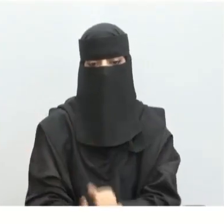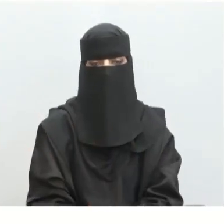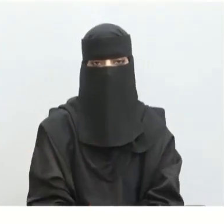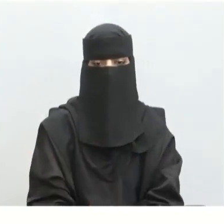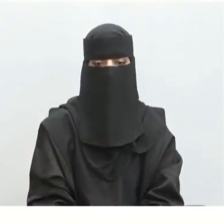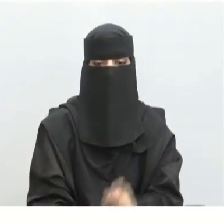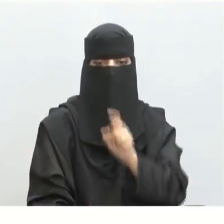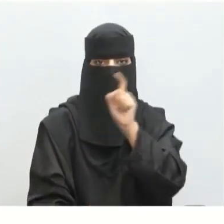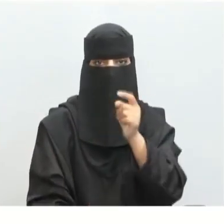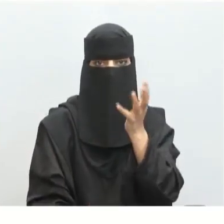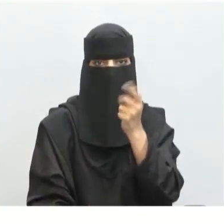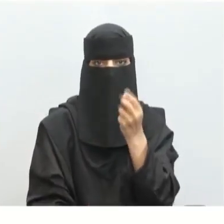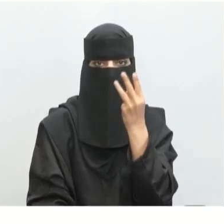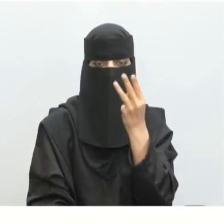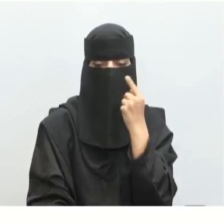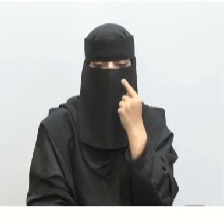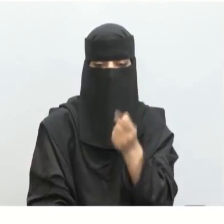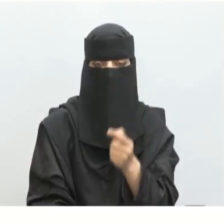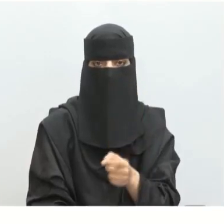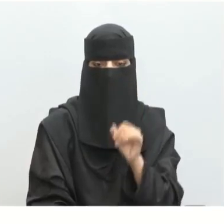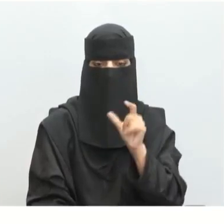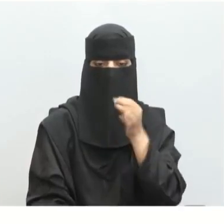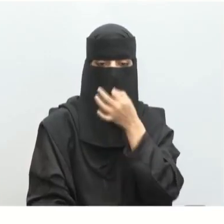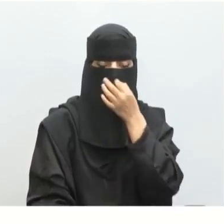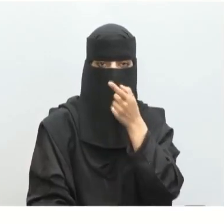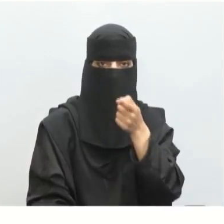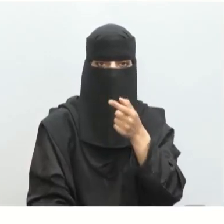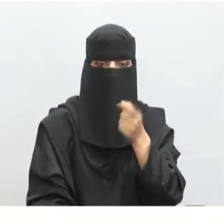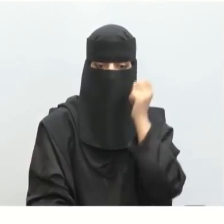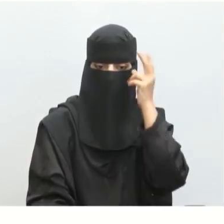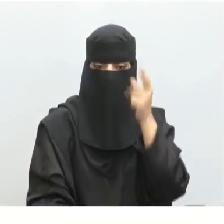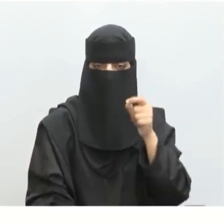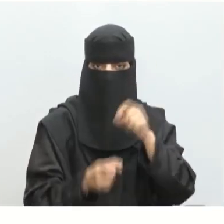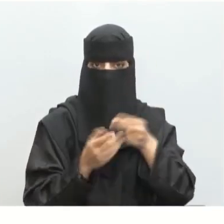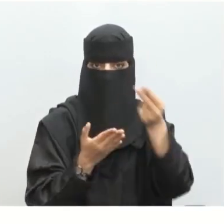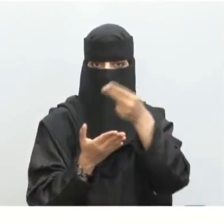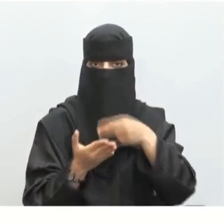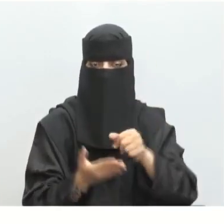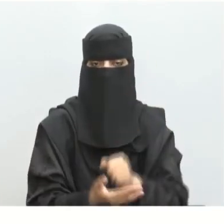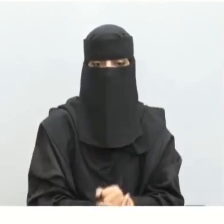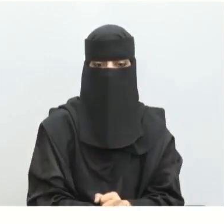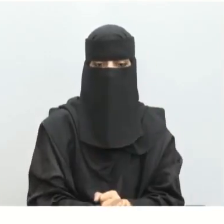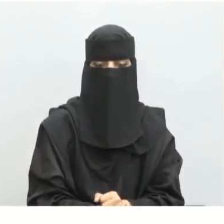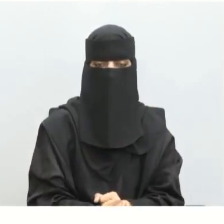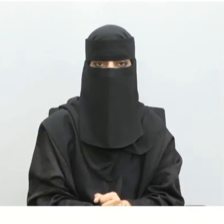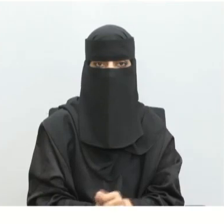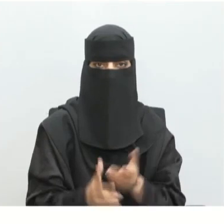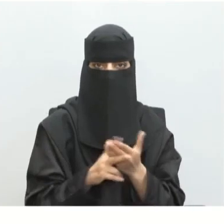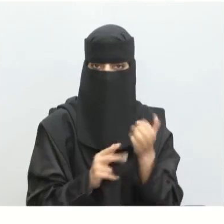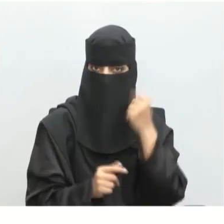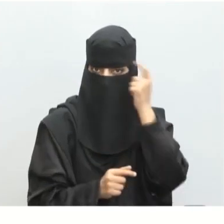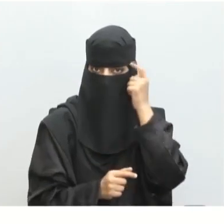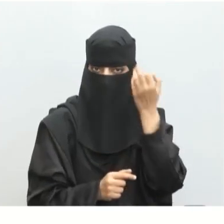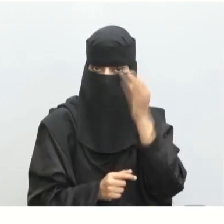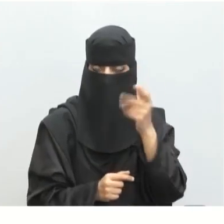معلومات السؤال الثالث ما الرموز الاصطلاحيه في الخريطه من خلال معرفتنا